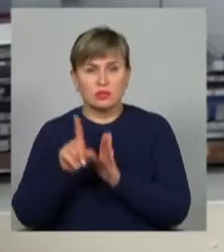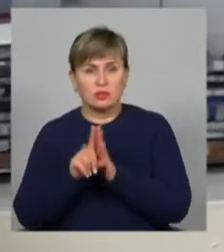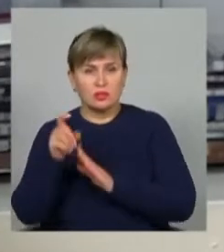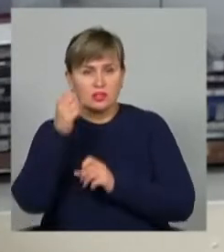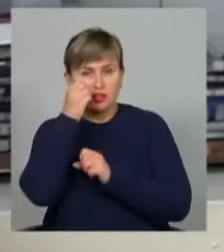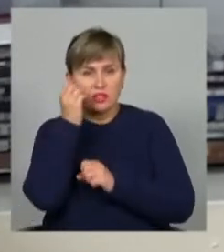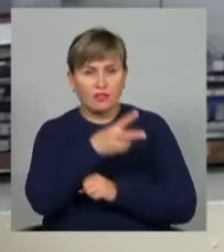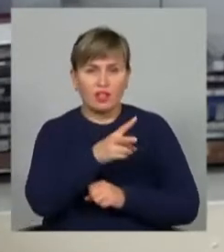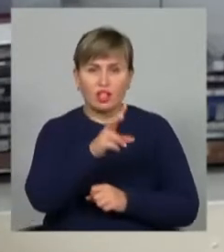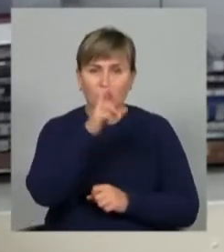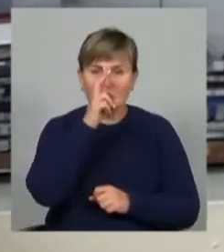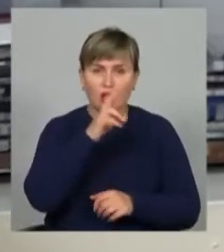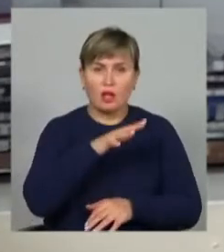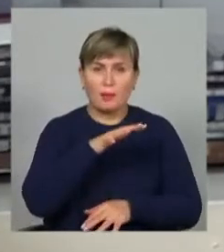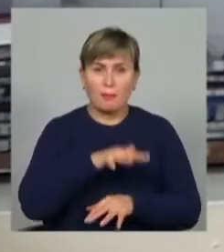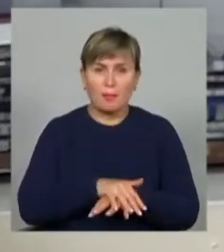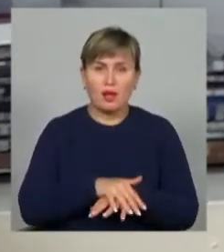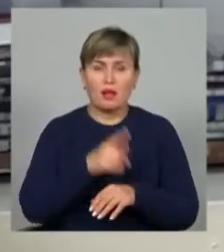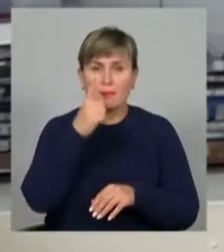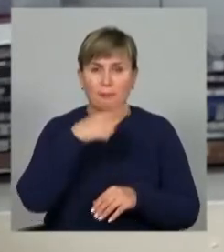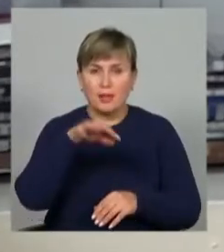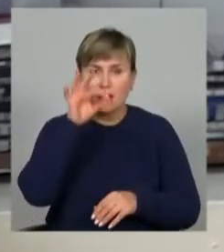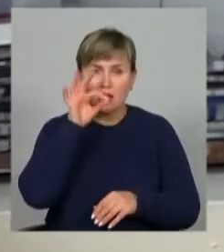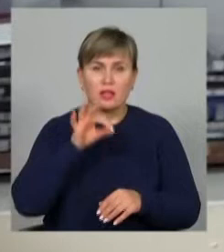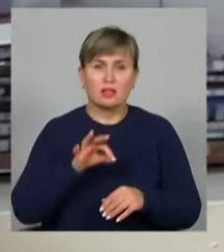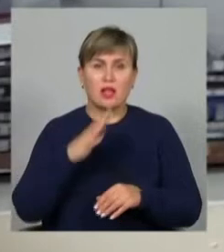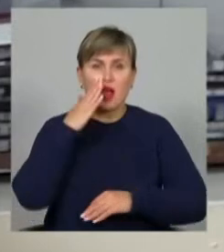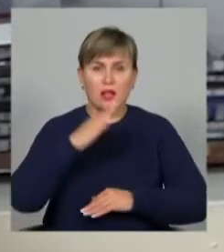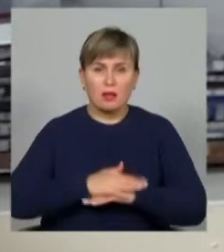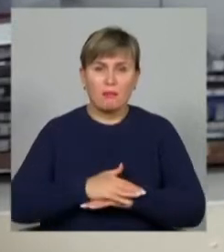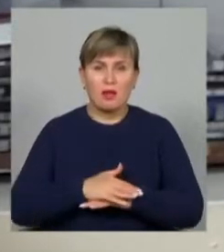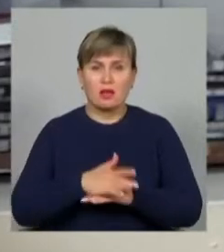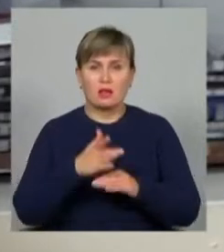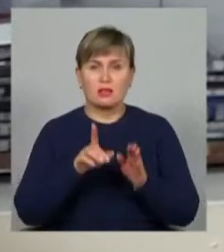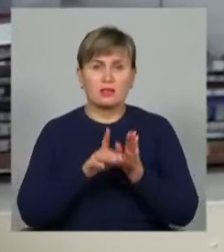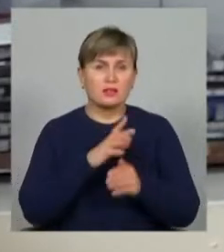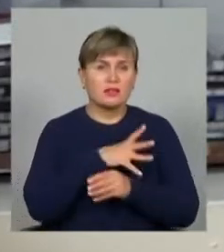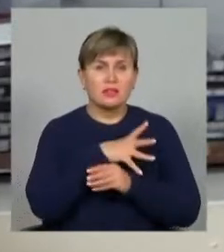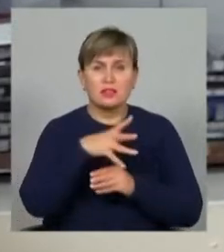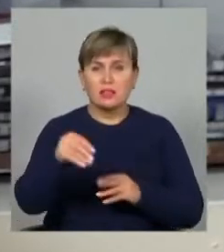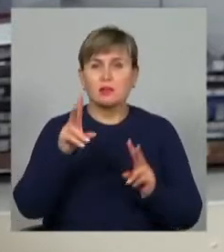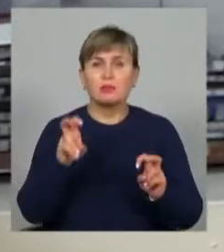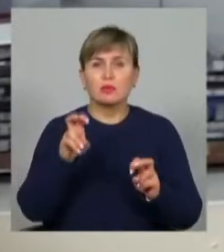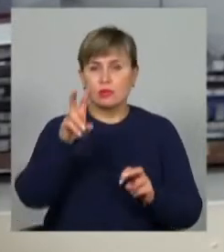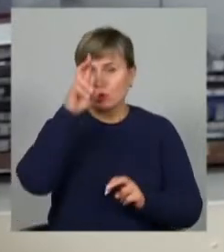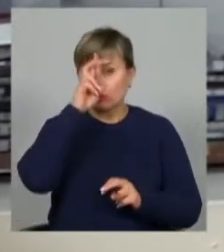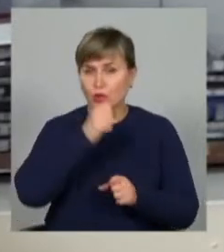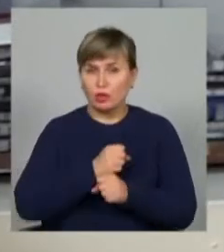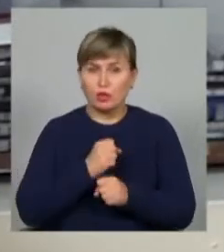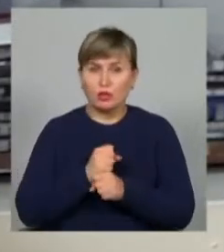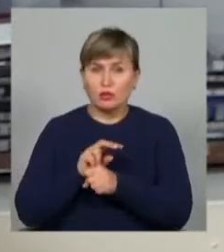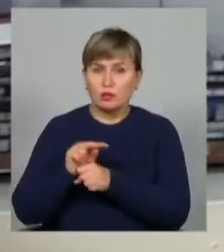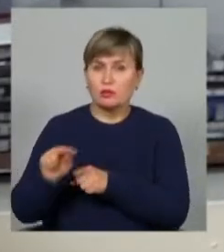к банкам, к правоохранительным органам, к акимату, ко всем госструктурам. Потом ему